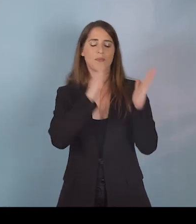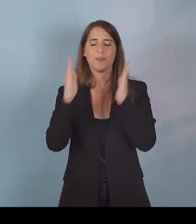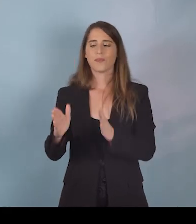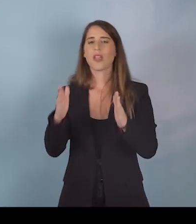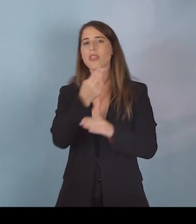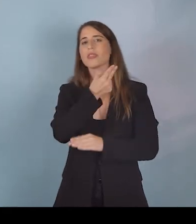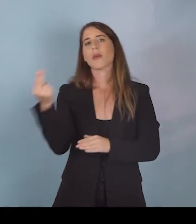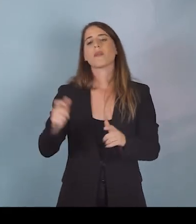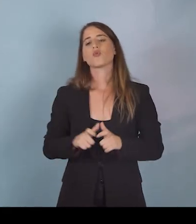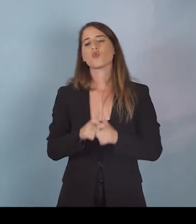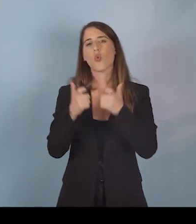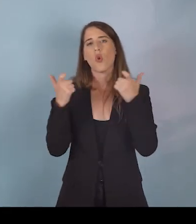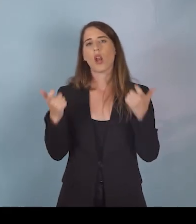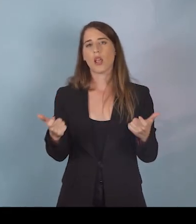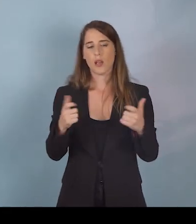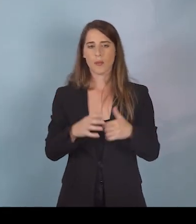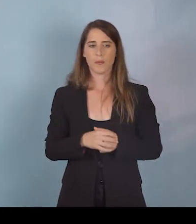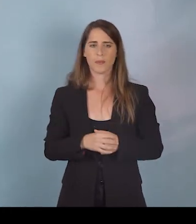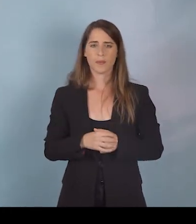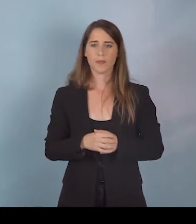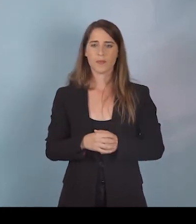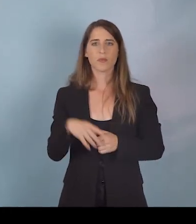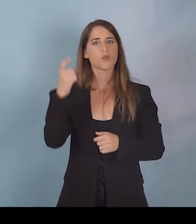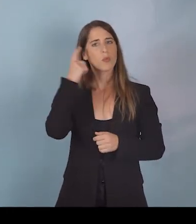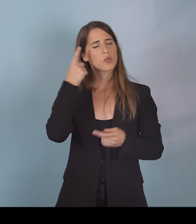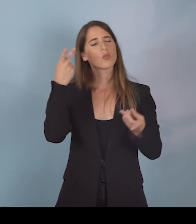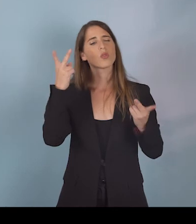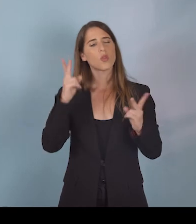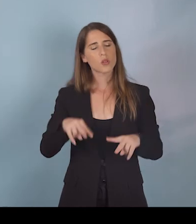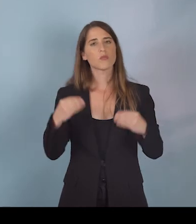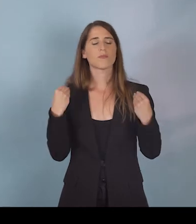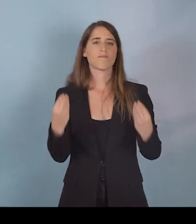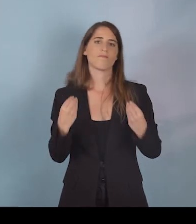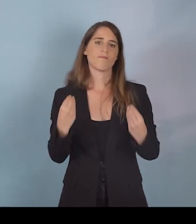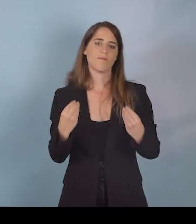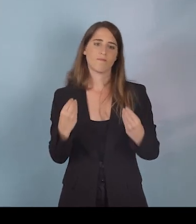Νέοι άνθρωποι, εκπαίδευση. Πάμε λίγο στα σχολεία.